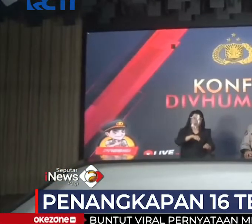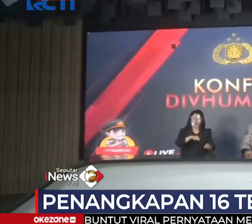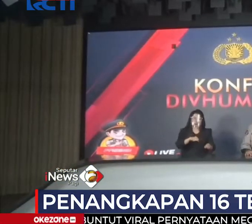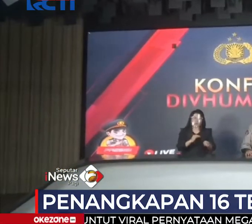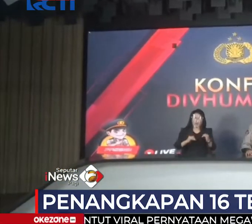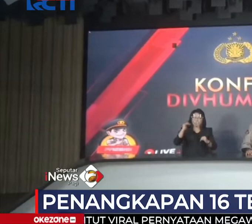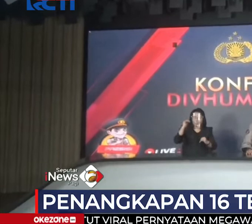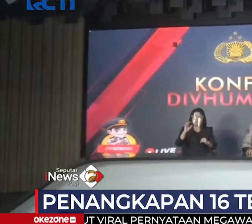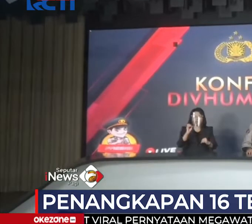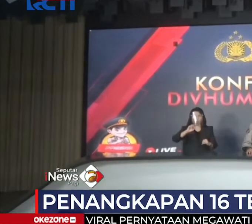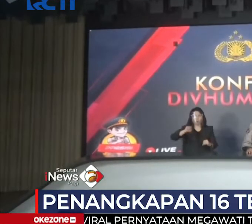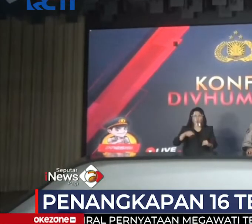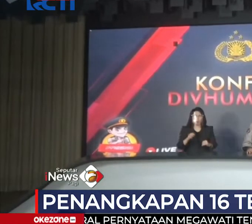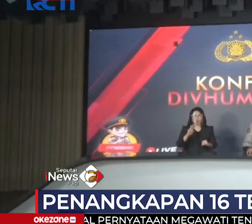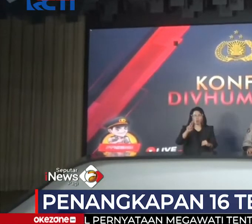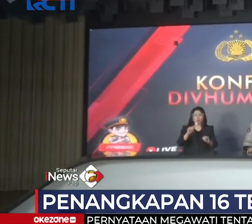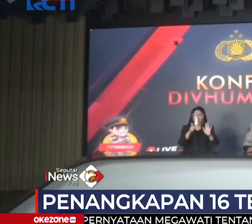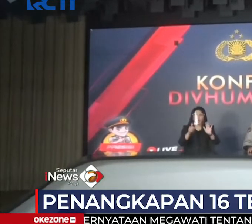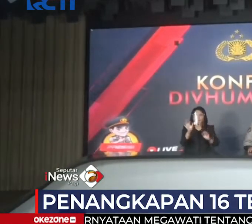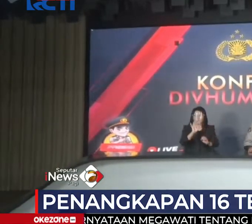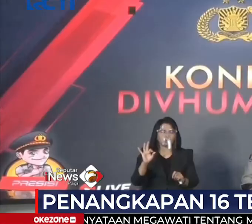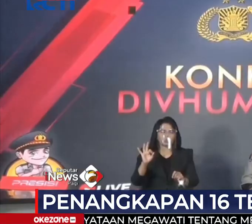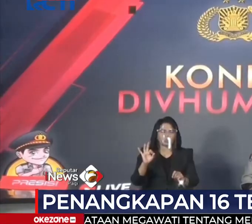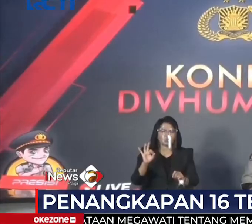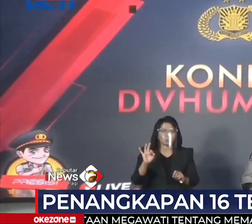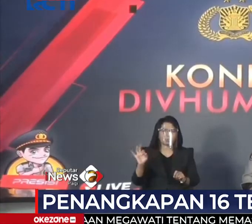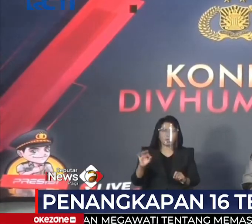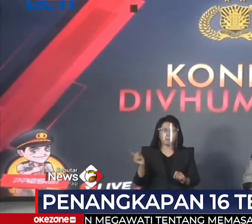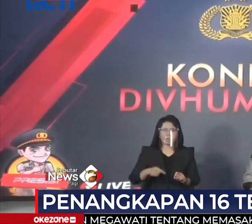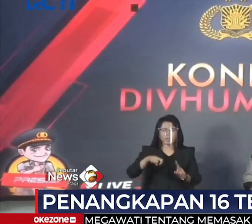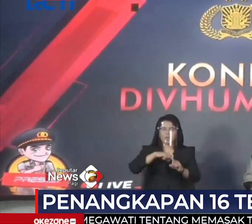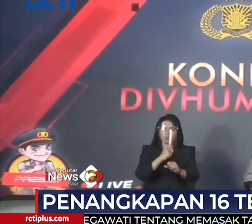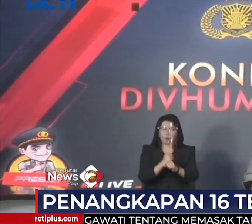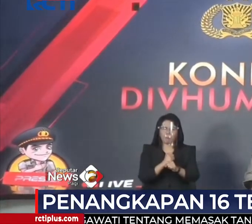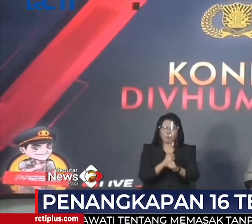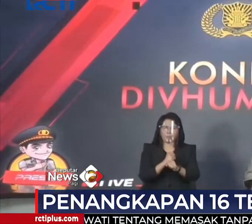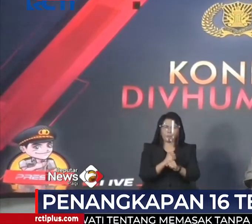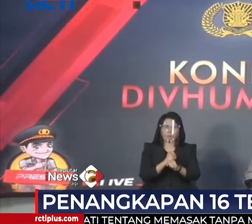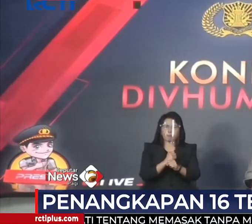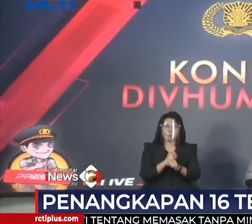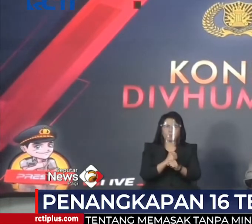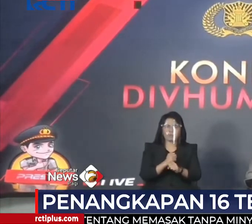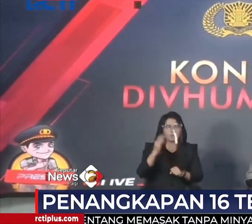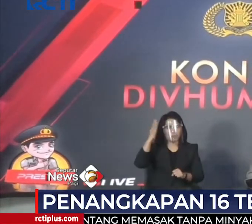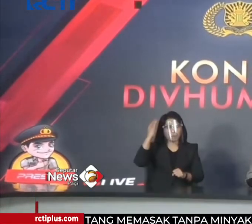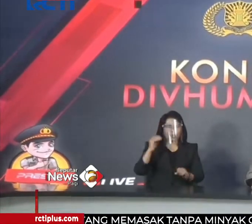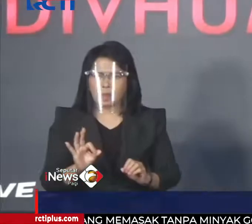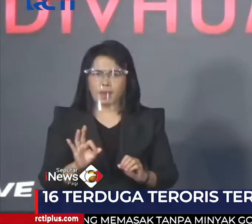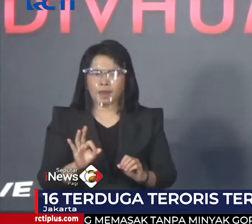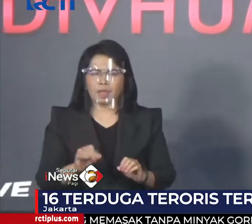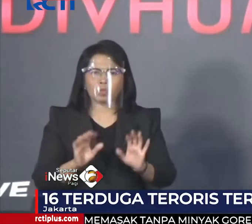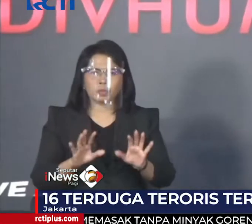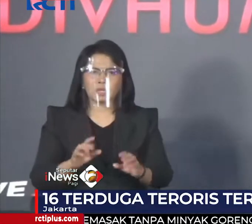Mengalami kenaikan 0,26%. Mabes Polri memberikan keterangan terkait penangkapan 16 terduga teroris di